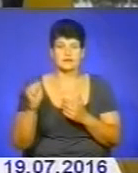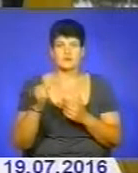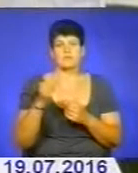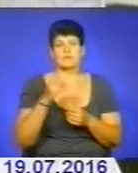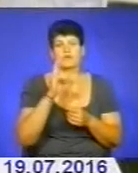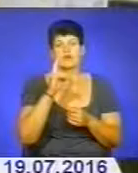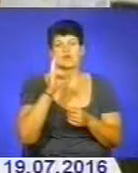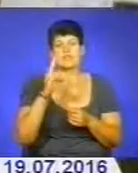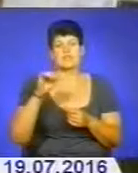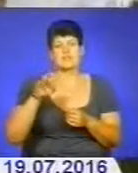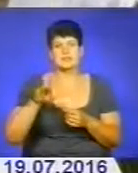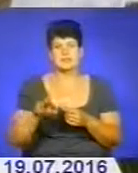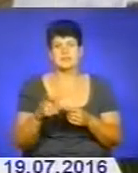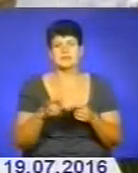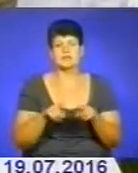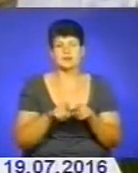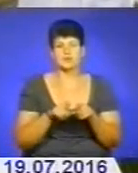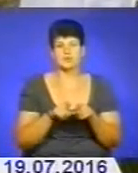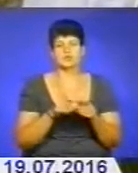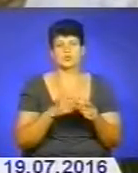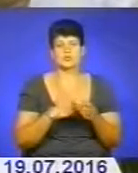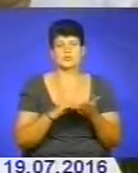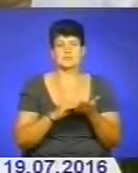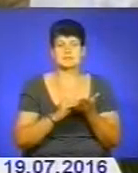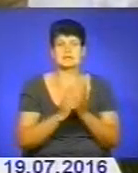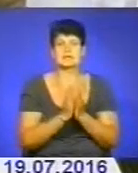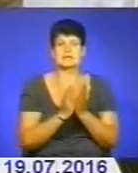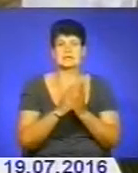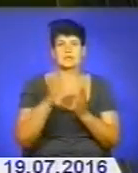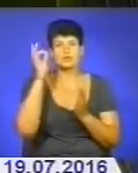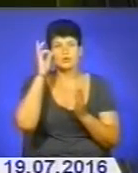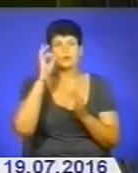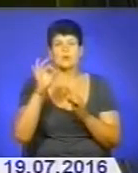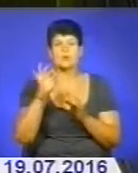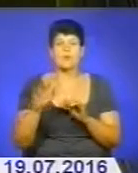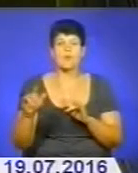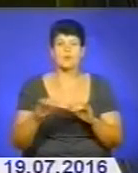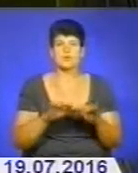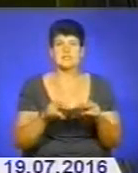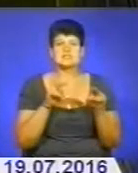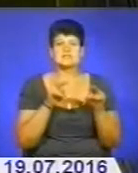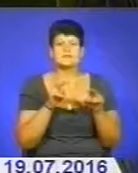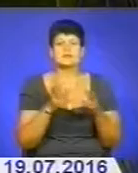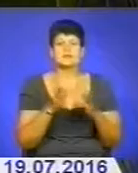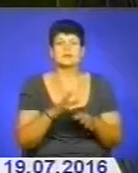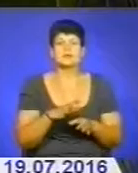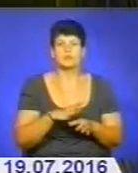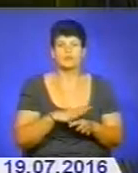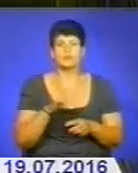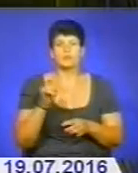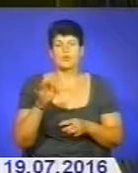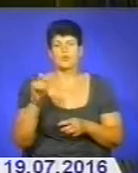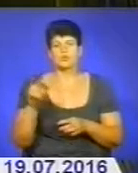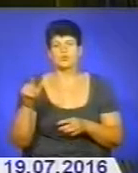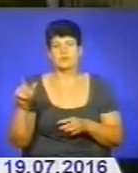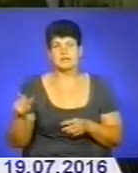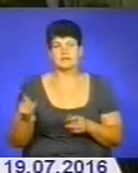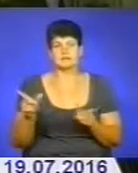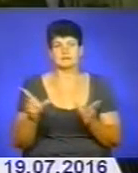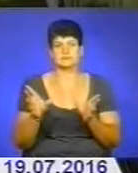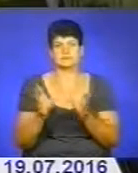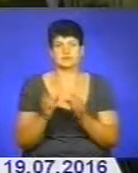дійсно тоді, в 71-му році, це у фільмі старалися це показати, зробити. Експонувалася виставка «У квітні з